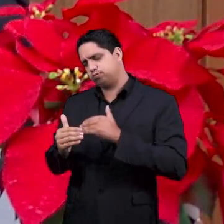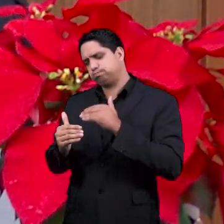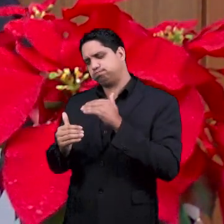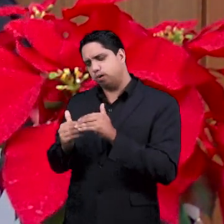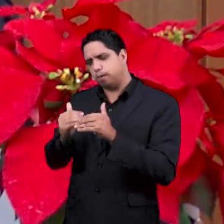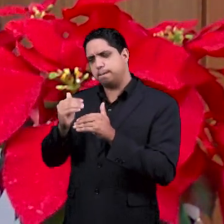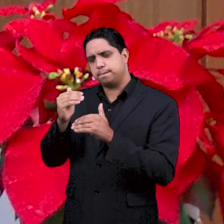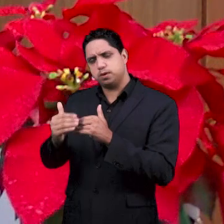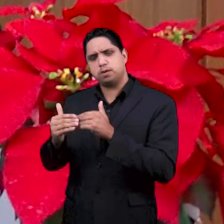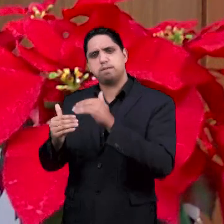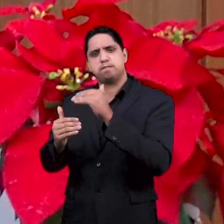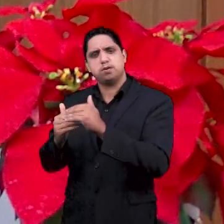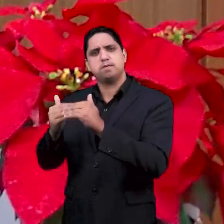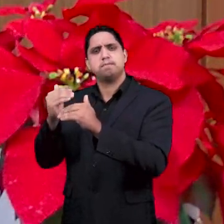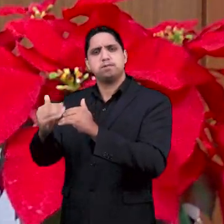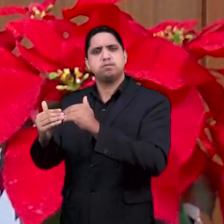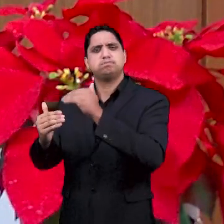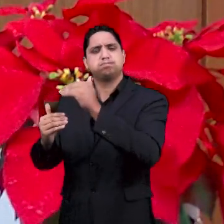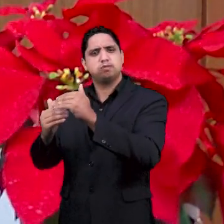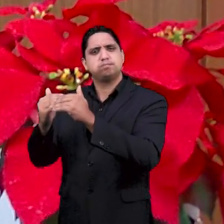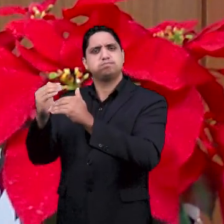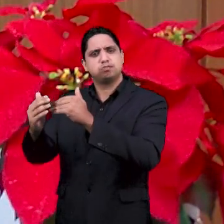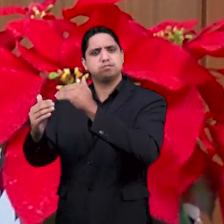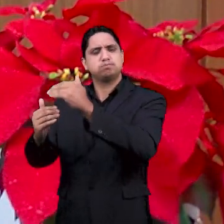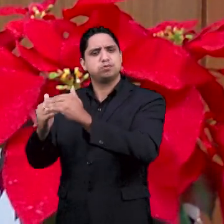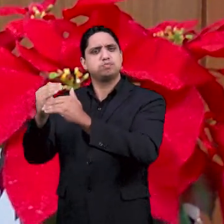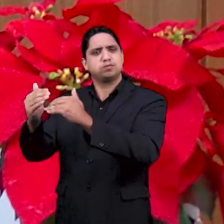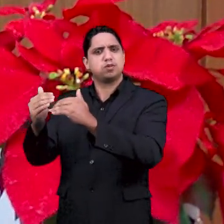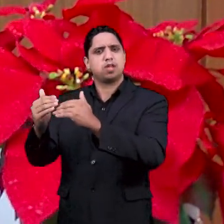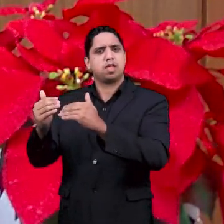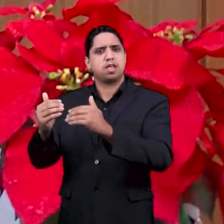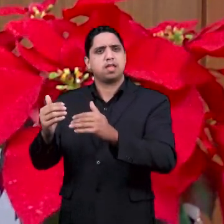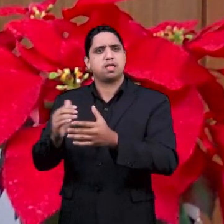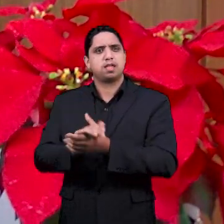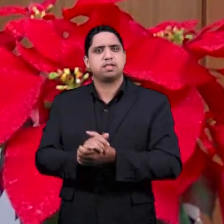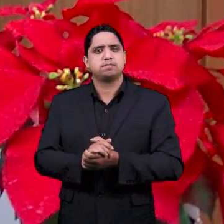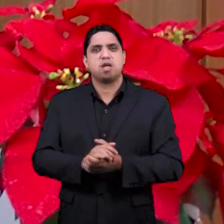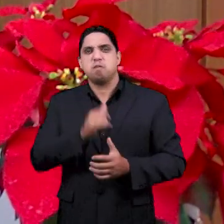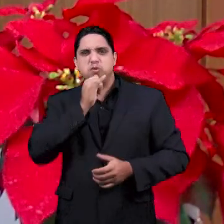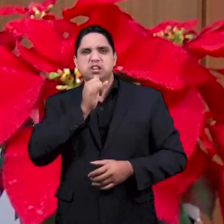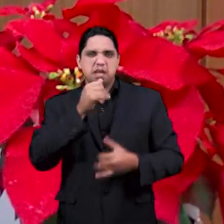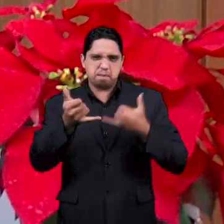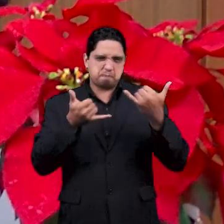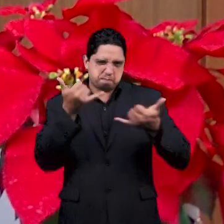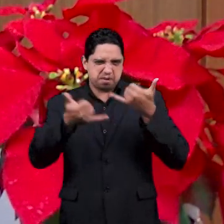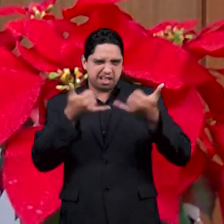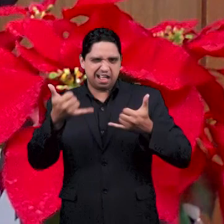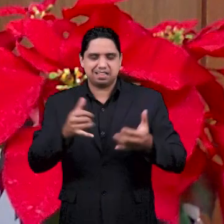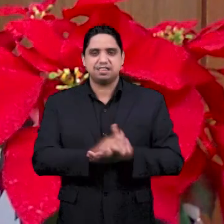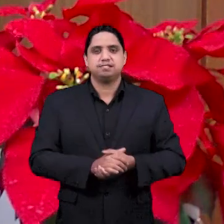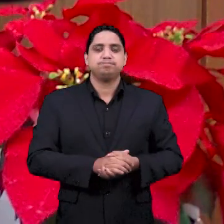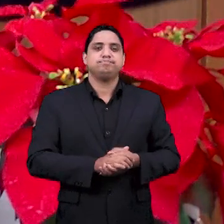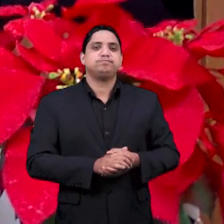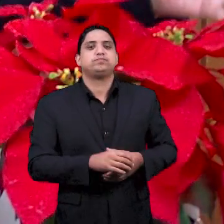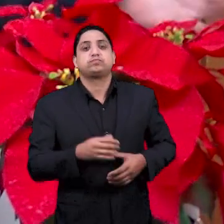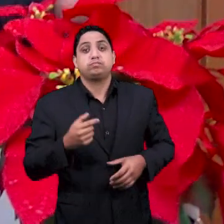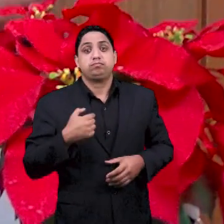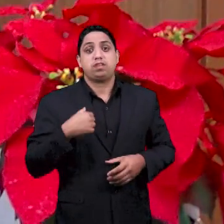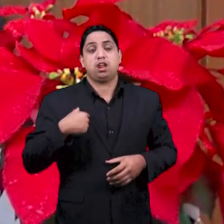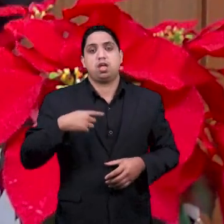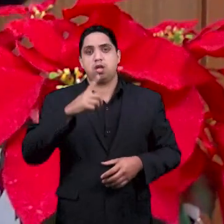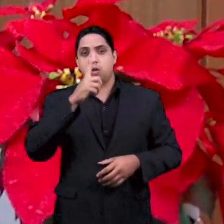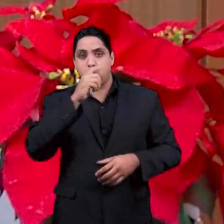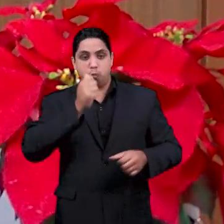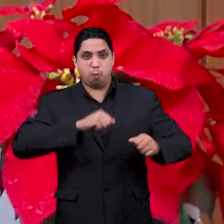Ты спасен, все, ты однажды спасен, ты навсегда спасен. Как будто ты в море находишься, да?